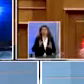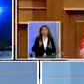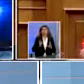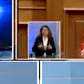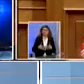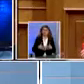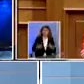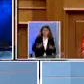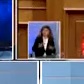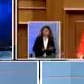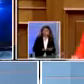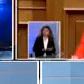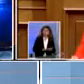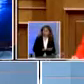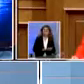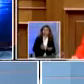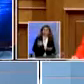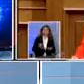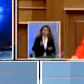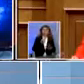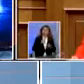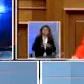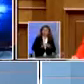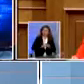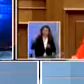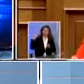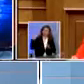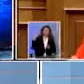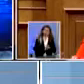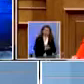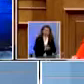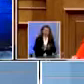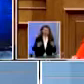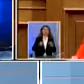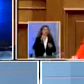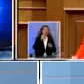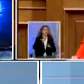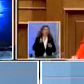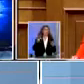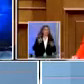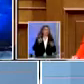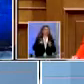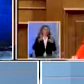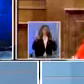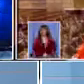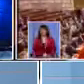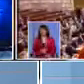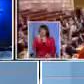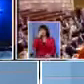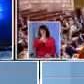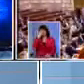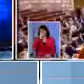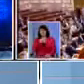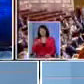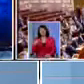Η συνταγματική αναθεώρηση φαντάζομαι ότι ενδιαφέρει. Αυτό ενέχει τον κίνδυνο διαρχίας. Ακούστε. Αν μπορέσει να βγει ο Πρόεδρος της Δημοκρατίας από